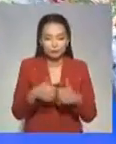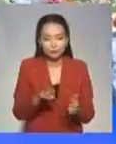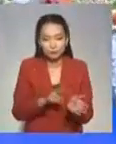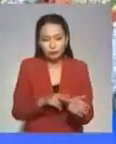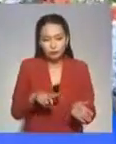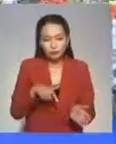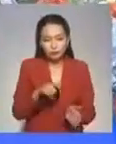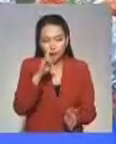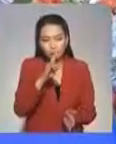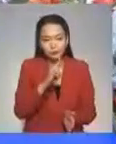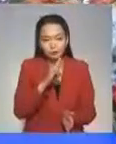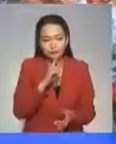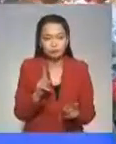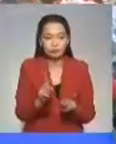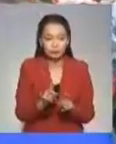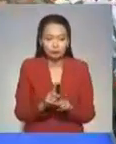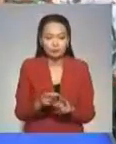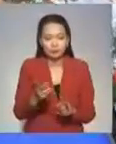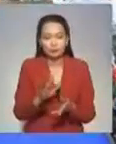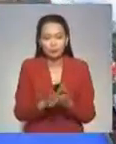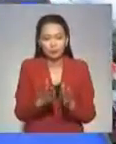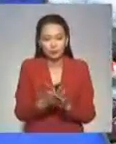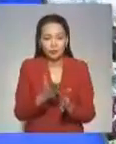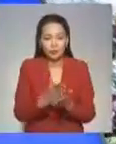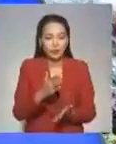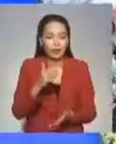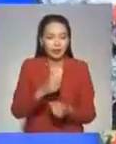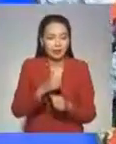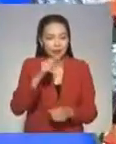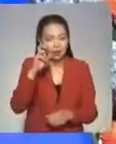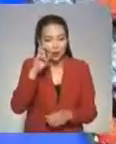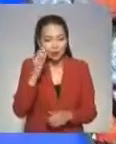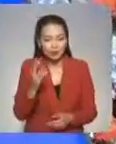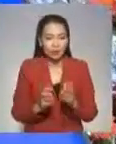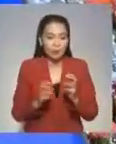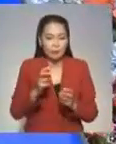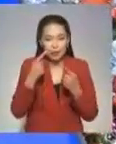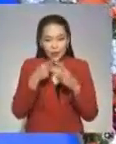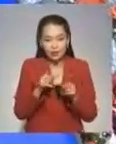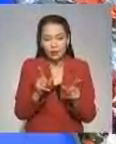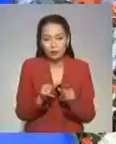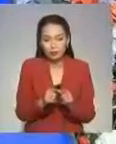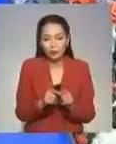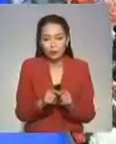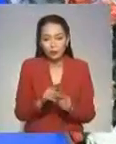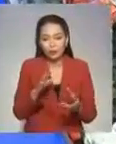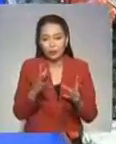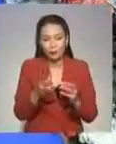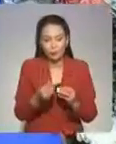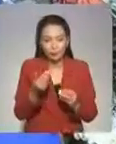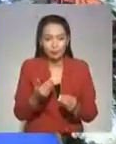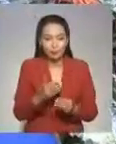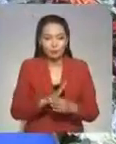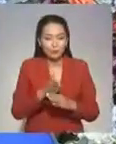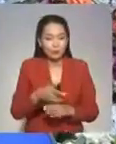дороги Казахстана. Это тоже итог переговоров главы государства с председателем правления Huawei Technologies Лянь Хуа. Всего в рамках государственного